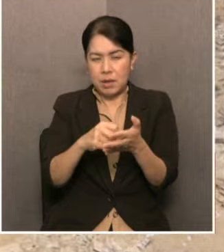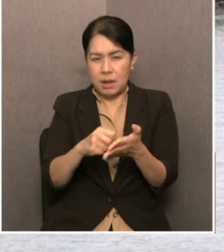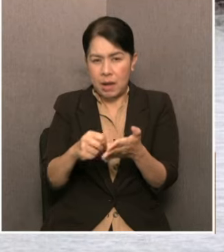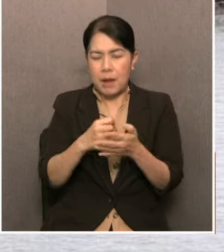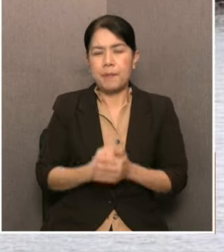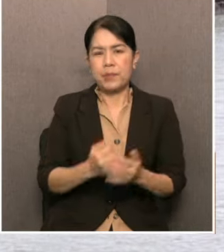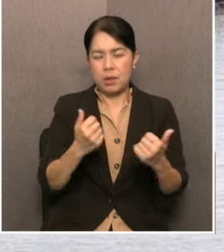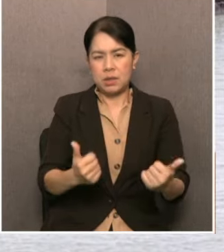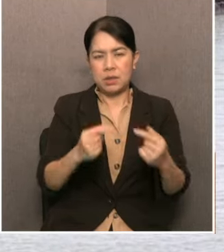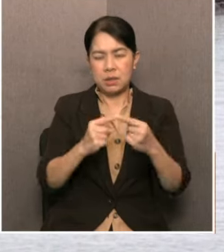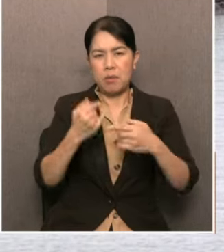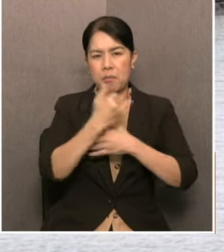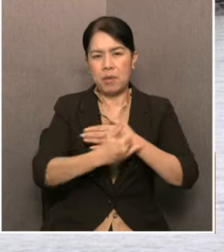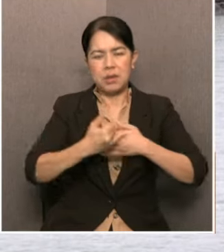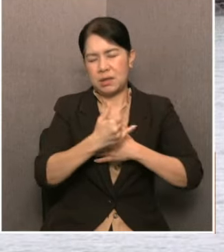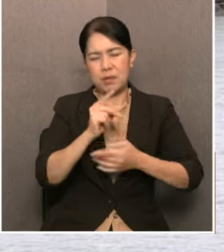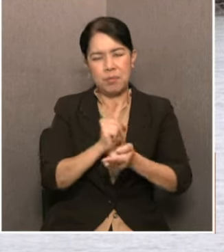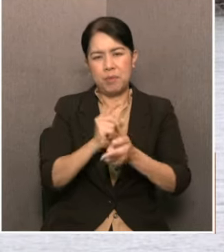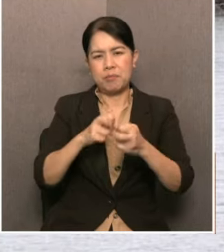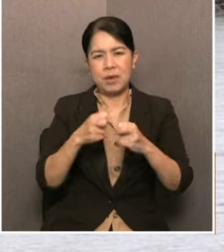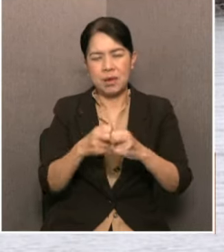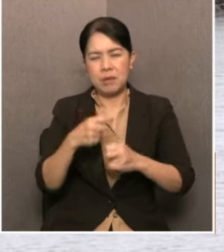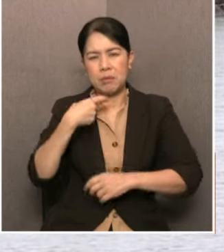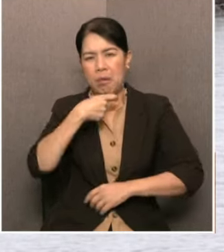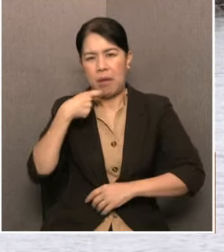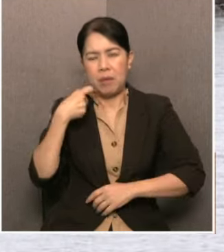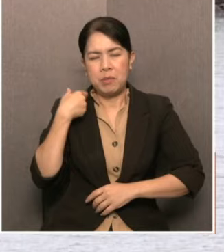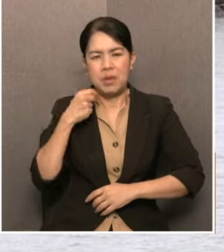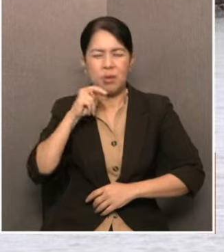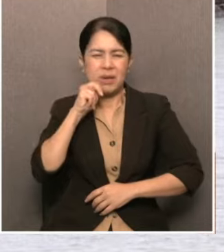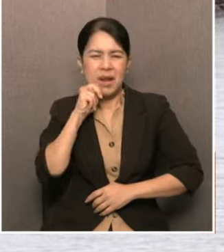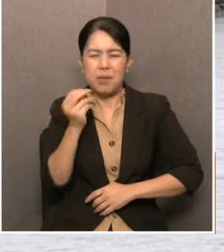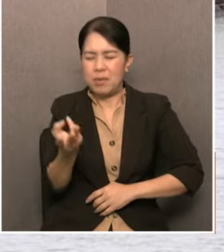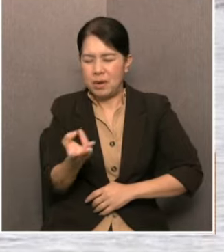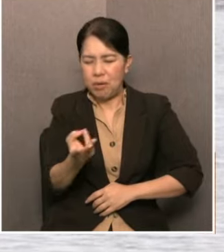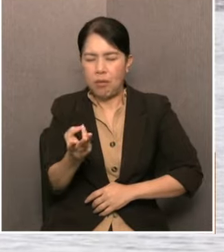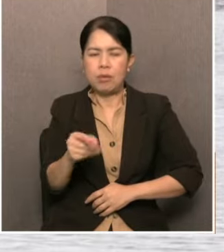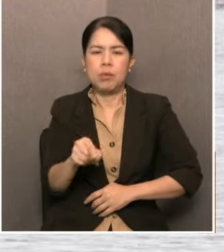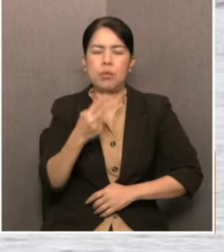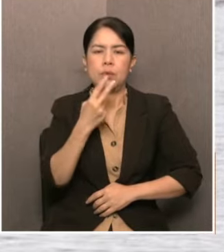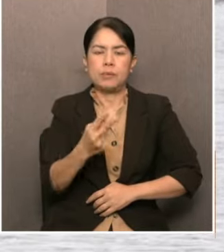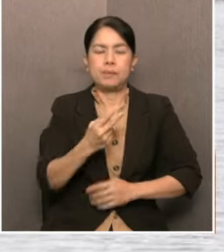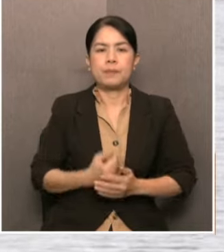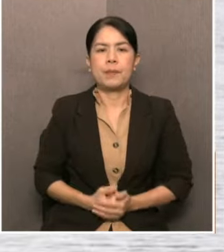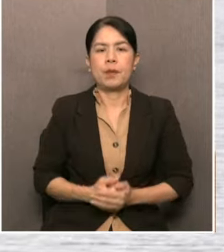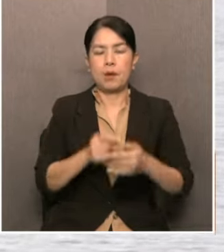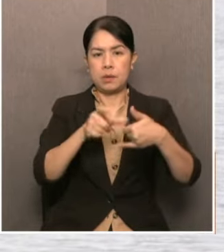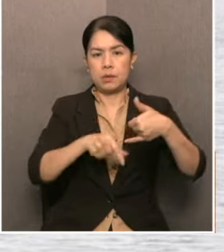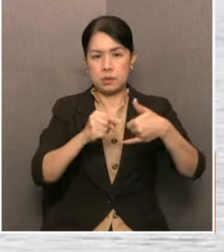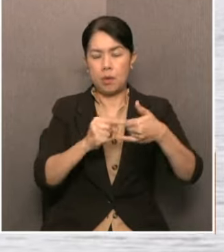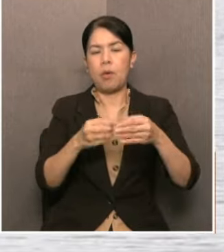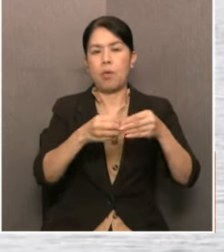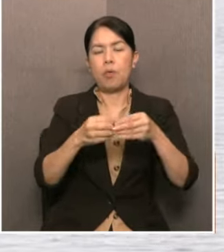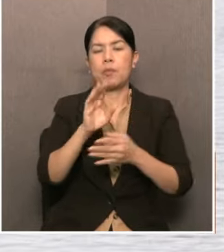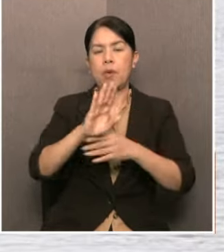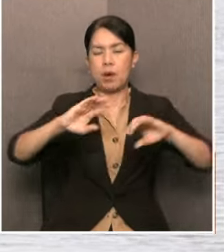เทศกำลงพระเชินโดยอ่างเก็น้ำแ้งขอด มีปริมณ์น้ death ยัละเถ้นั้นรัฐบนของแคว้นนี้ อนุมัติมาตร